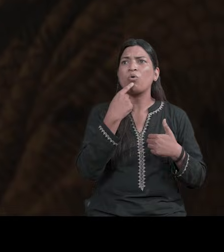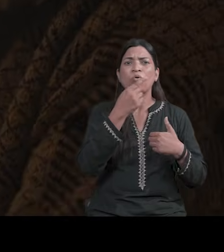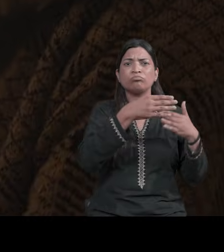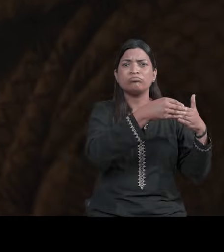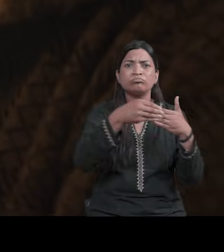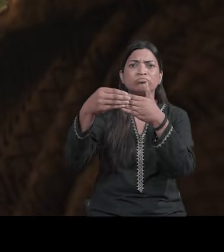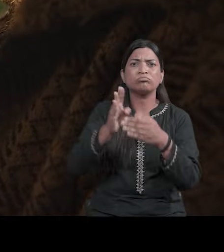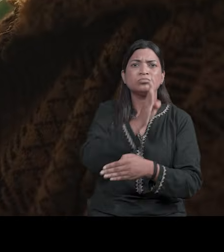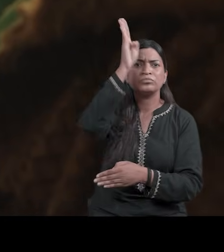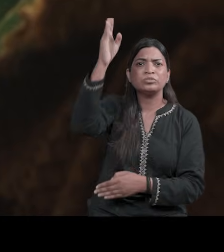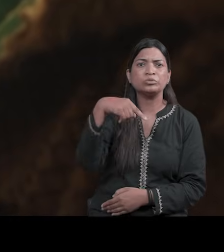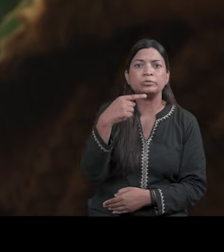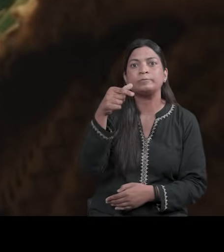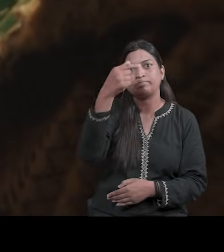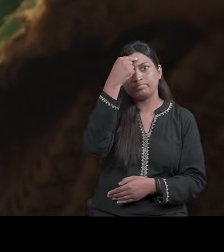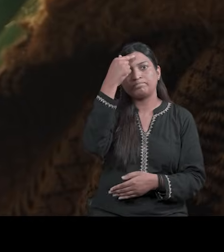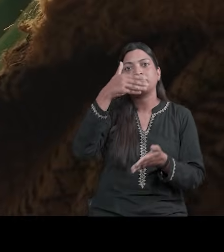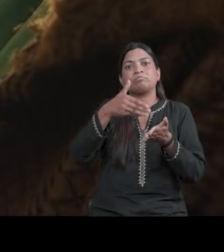थी।